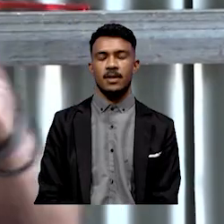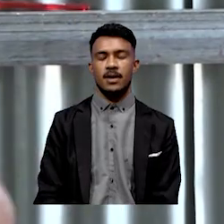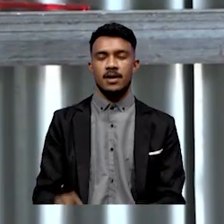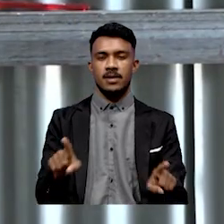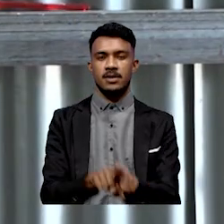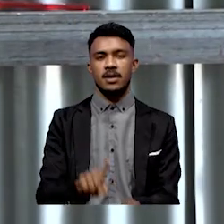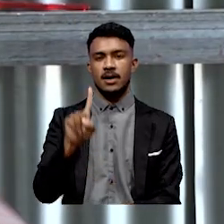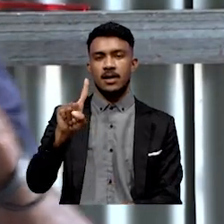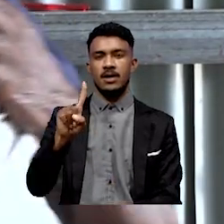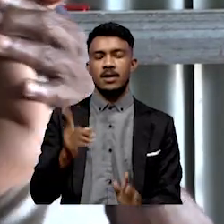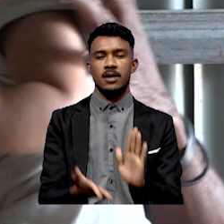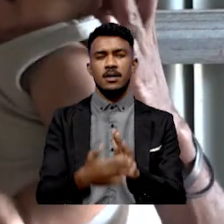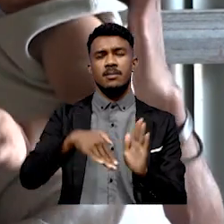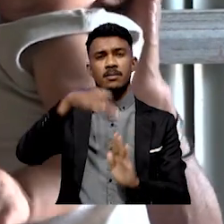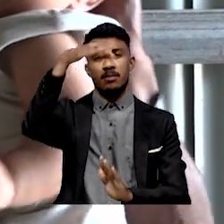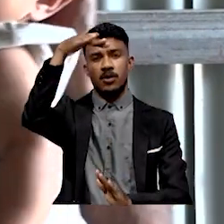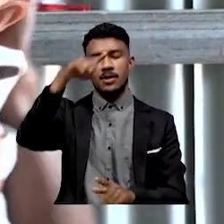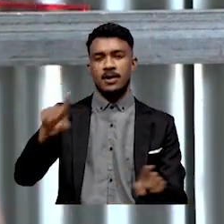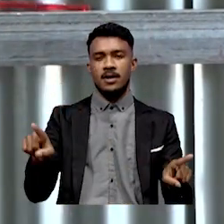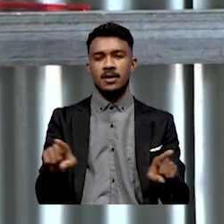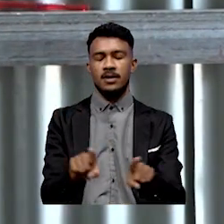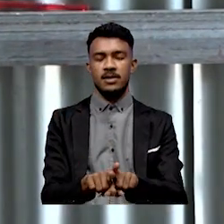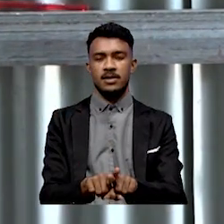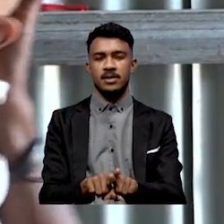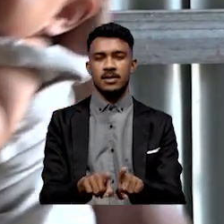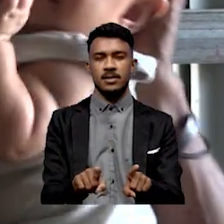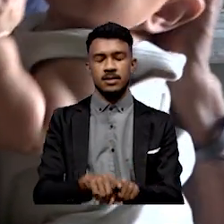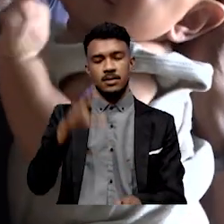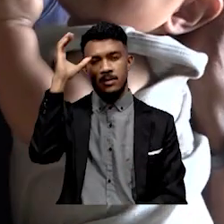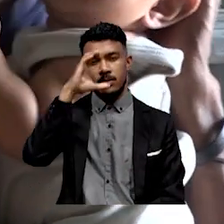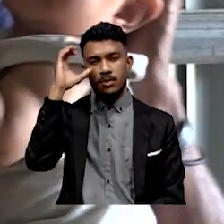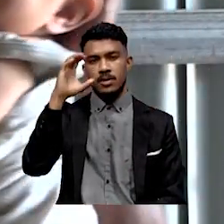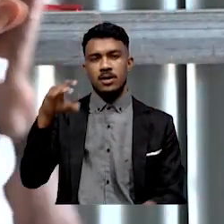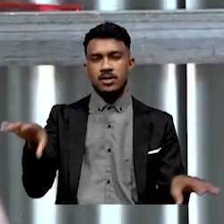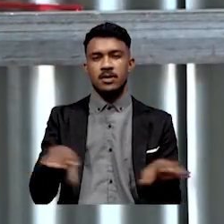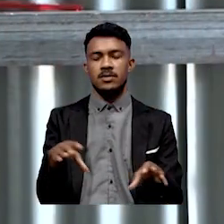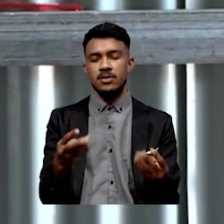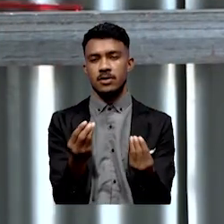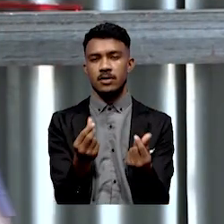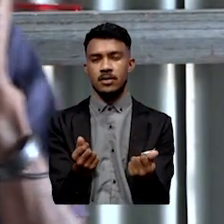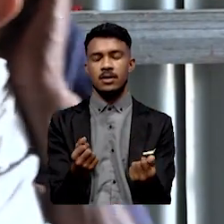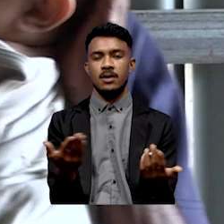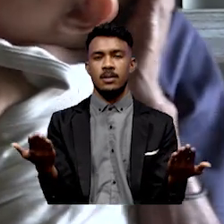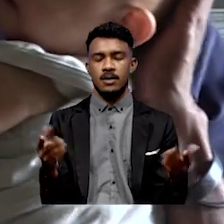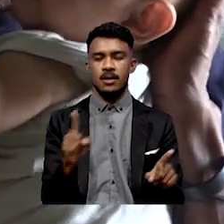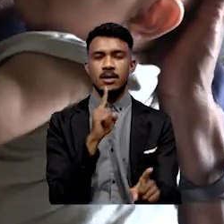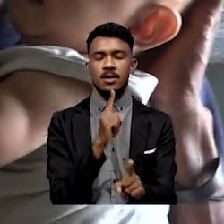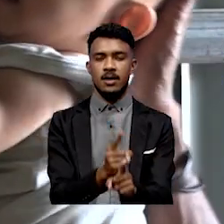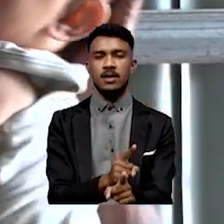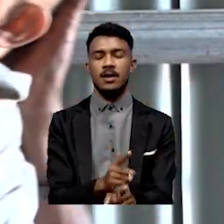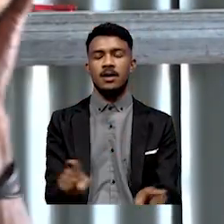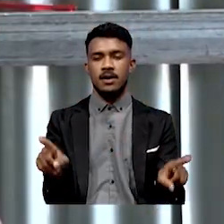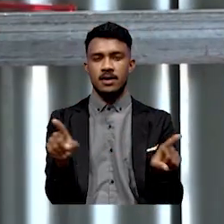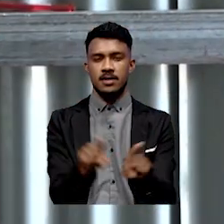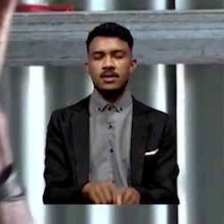ide bot ni lah. Ni hansa buka be sirbisu itu amle. Ni be hansa fohan fali